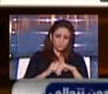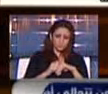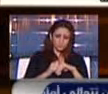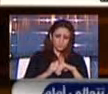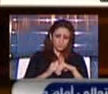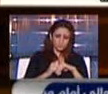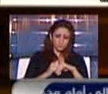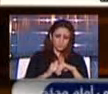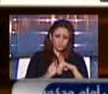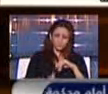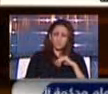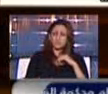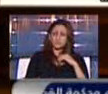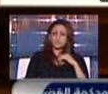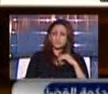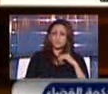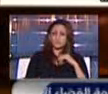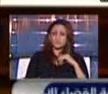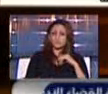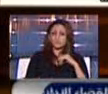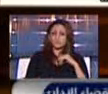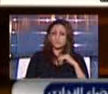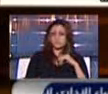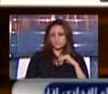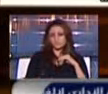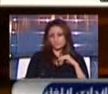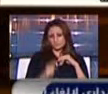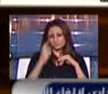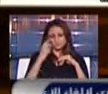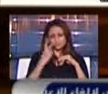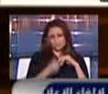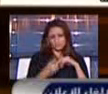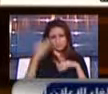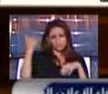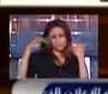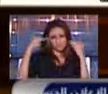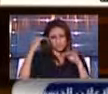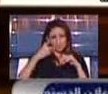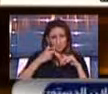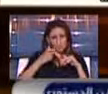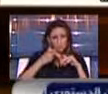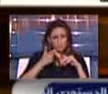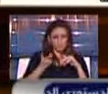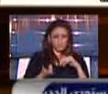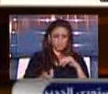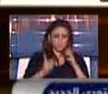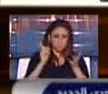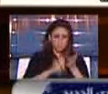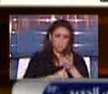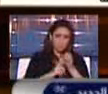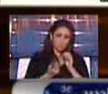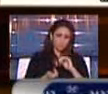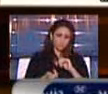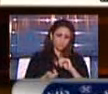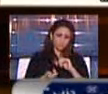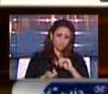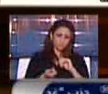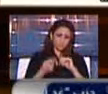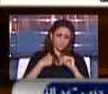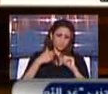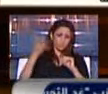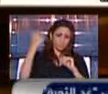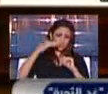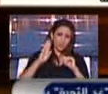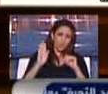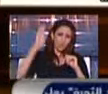اصلا فمش بالطبيعي مش هلاقي اصابات بالرصاص الحي، طب انا مضروب بقناصه اعلى